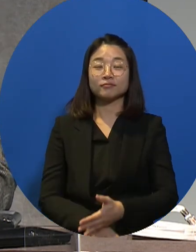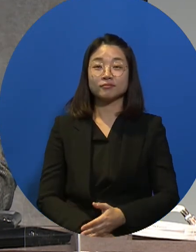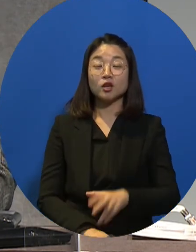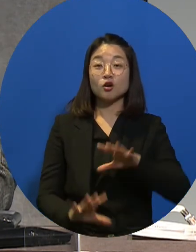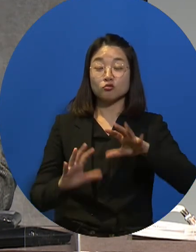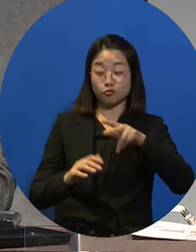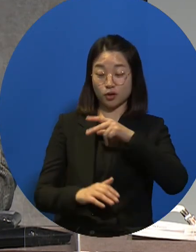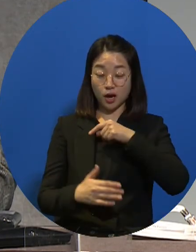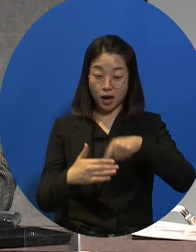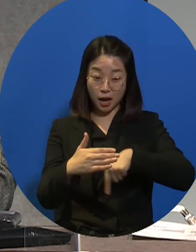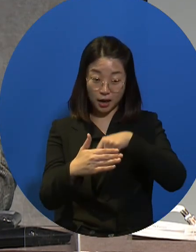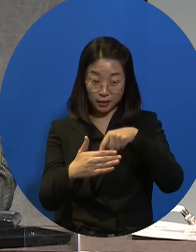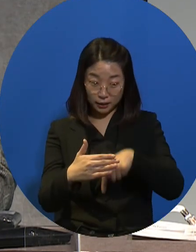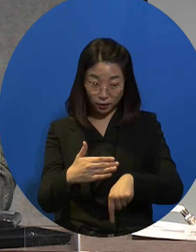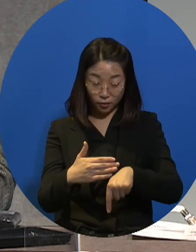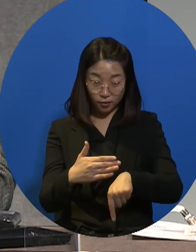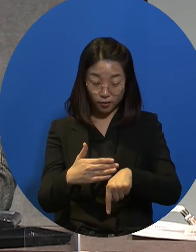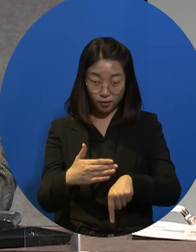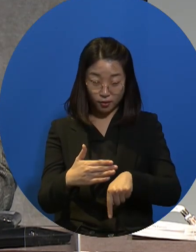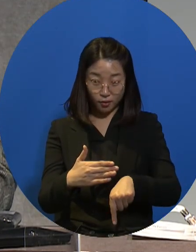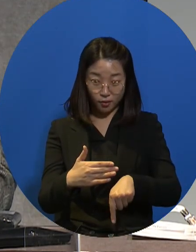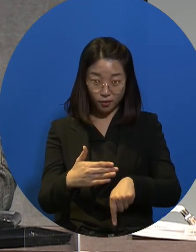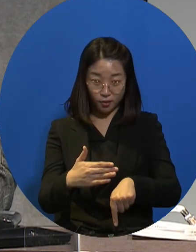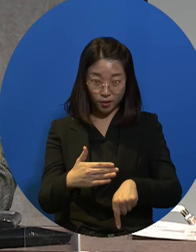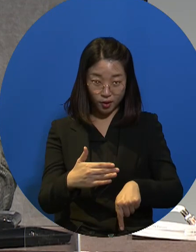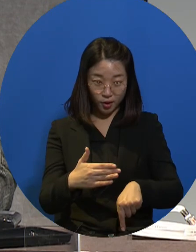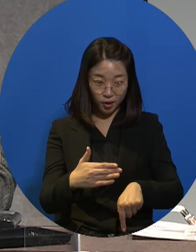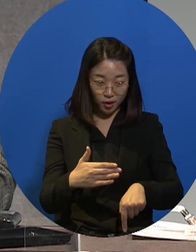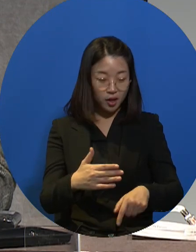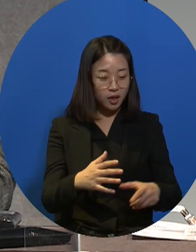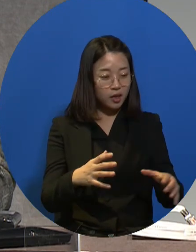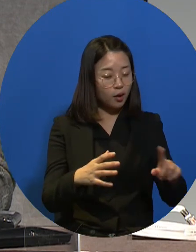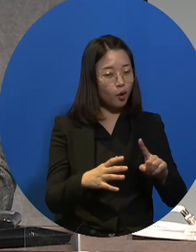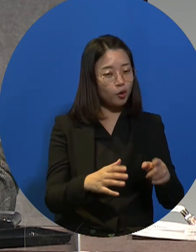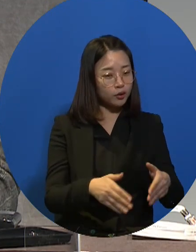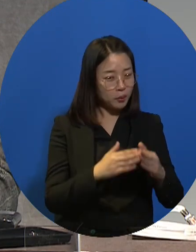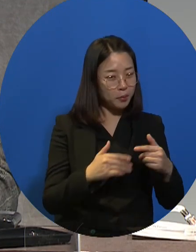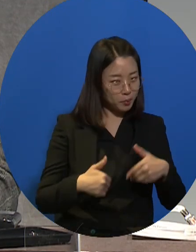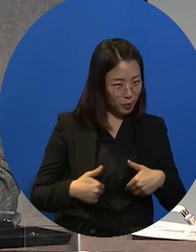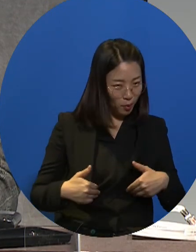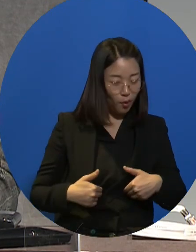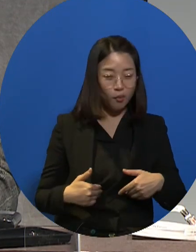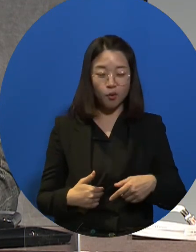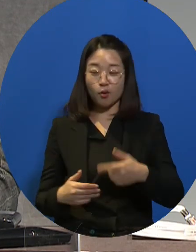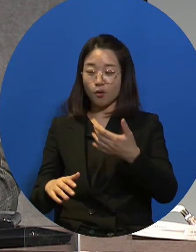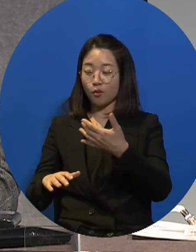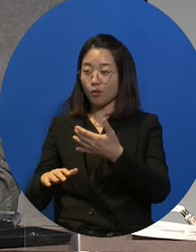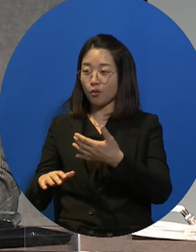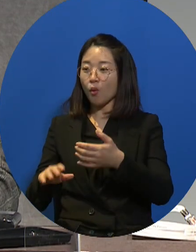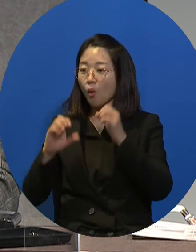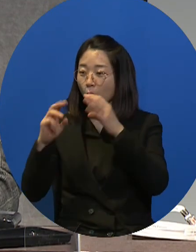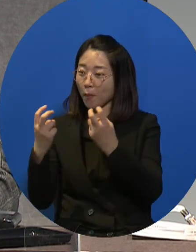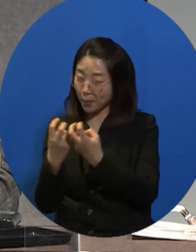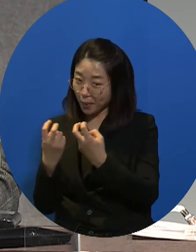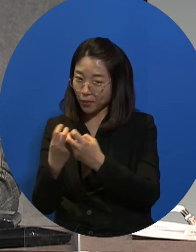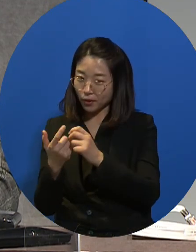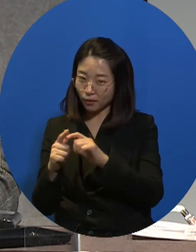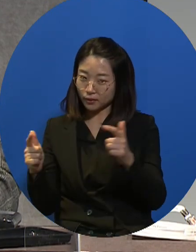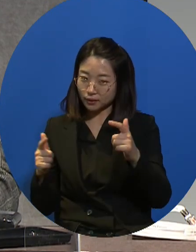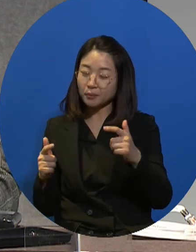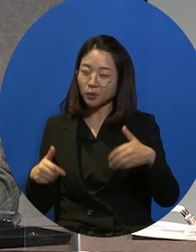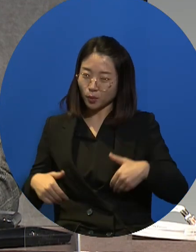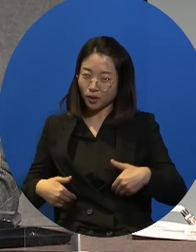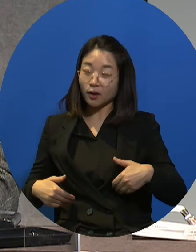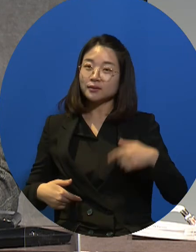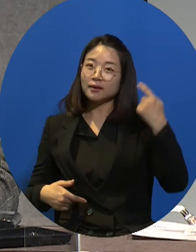조직부터 범국민적인 어떤 여론 형성까지 아울러 이야기해 주셔서 저희가 좀 다양한 방식으로 검토를 해봐야겠다는